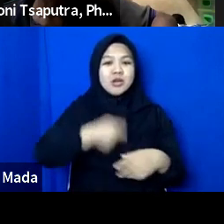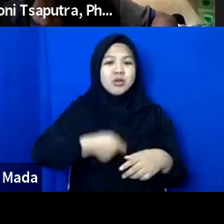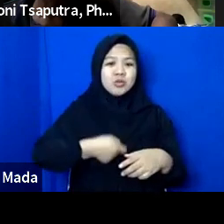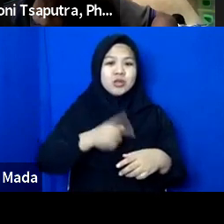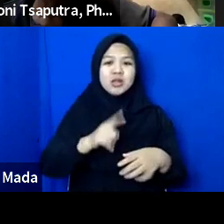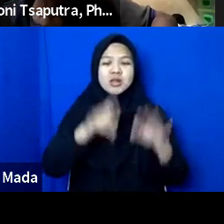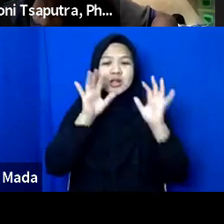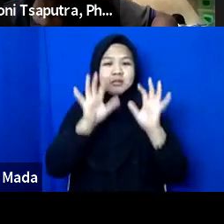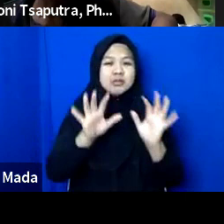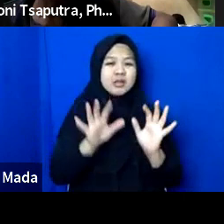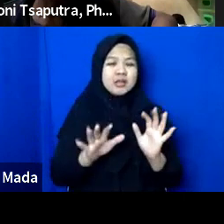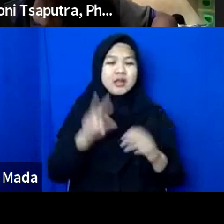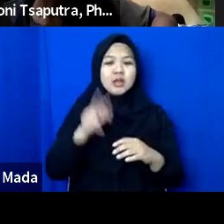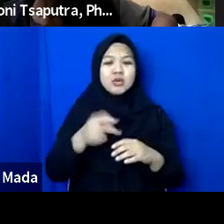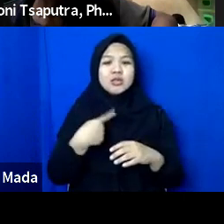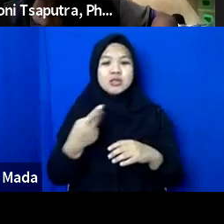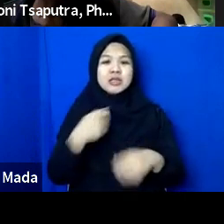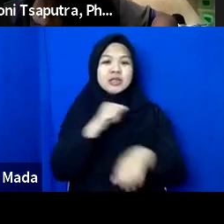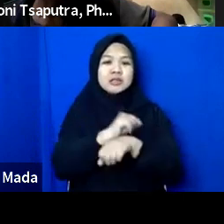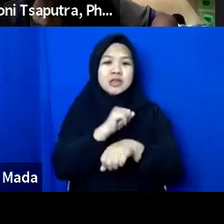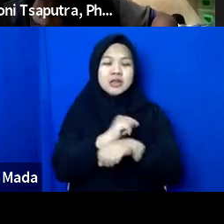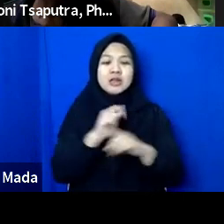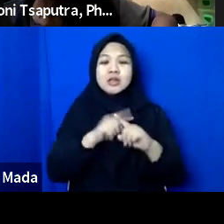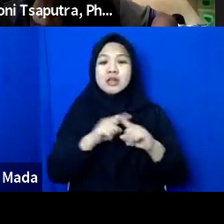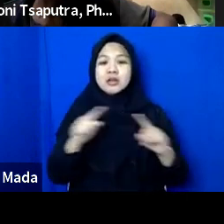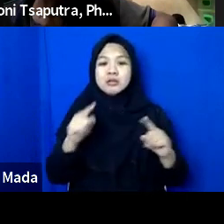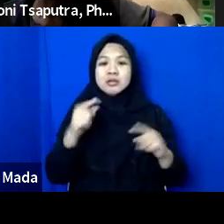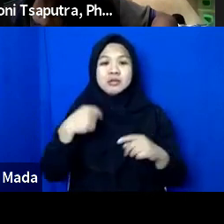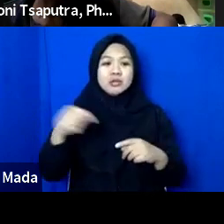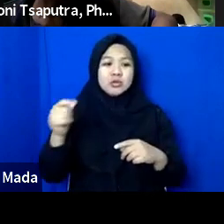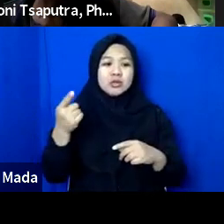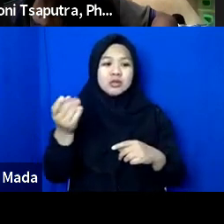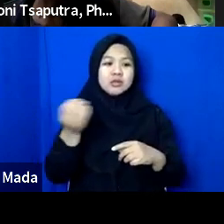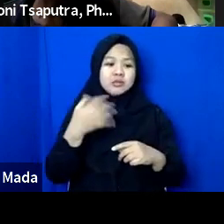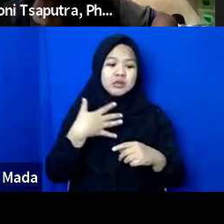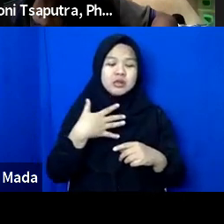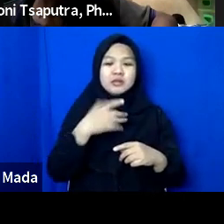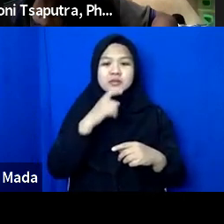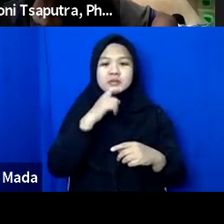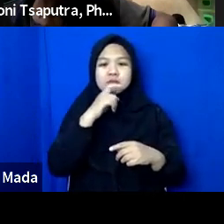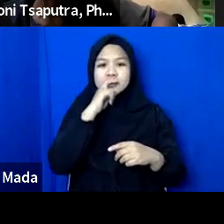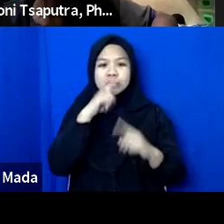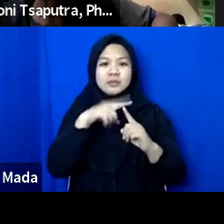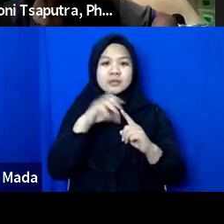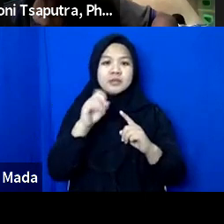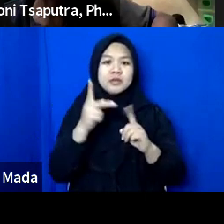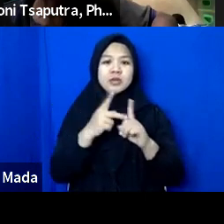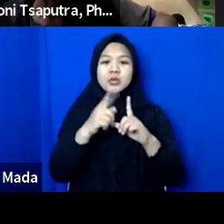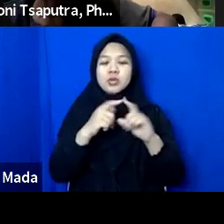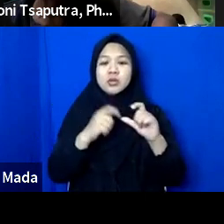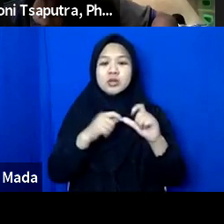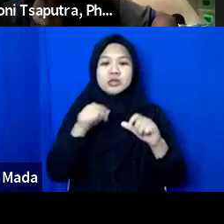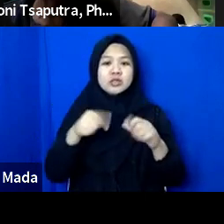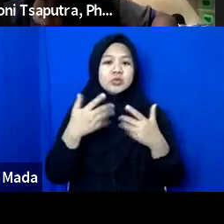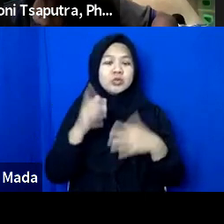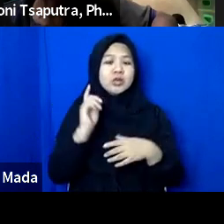banyak sekali yang harus kita kerjakan tetapi betul apa yang dibilang Oleh emas khas Ah ini sudah